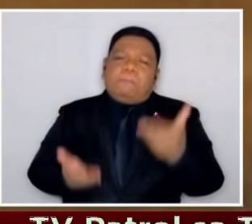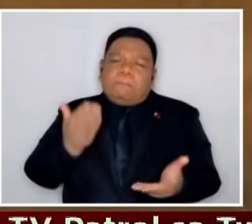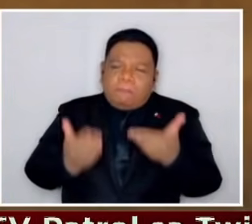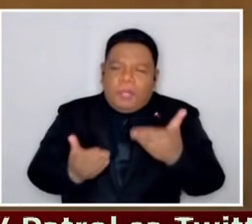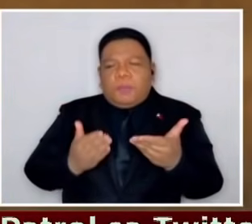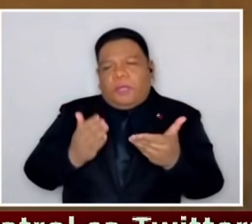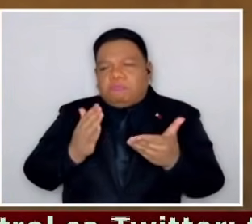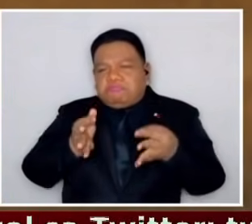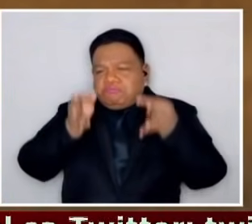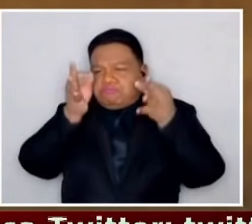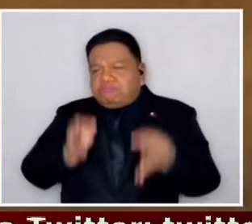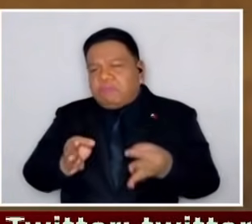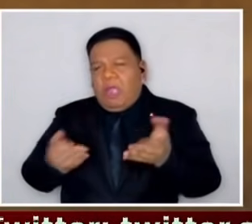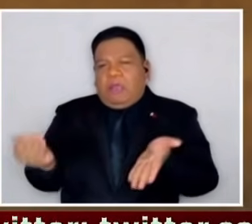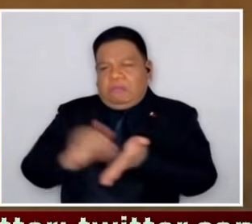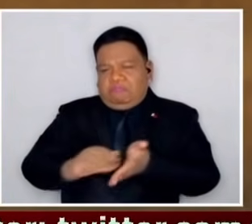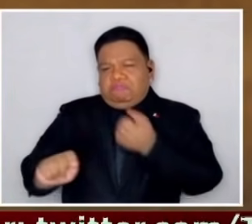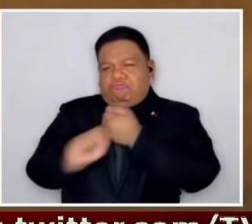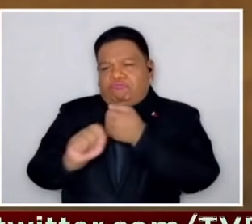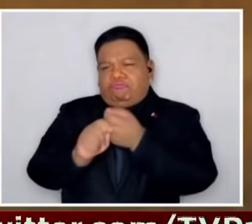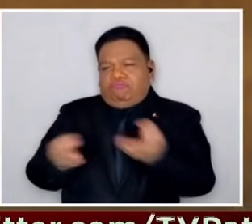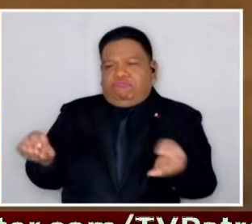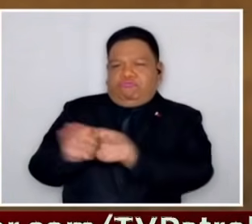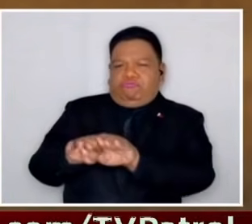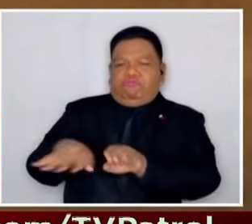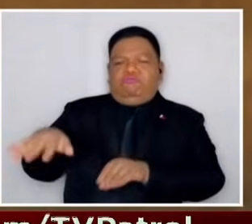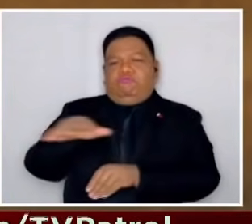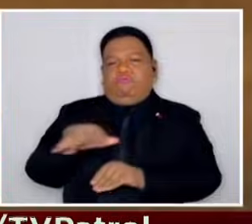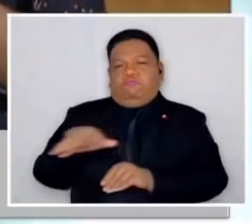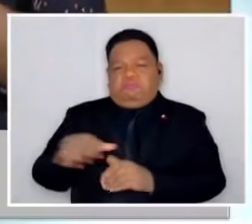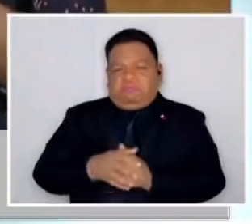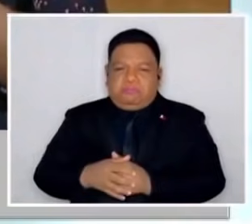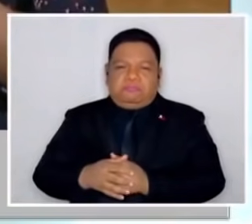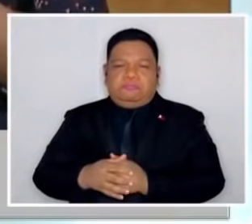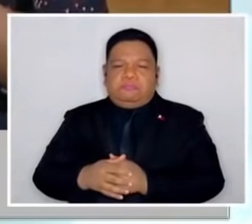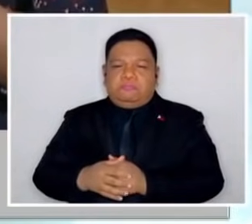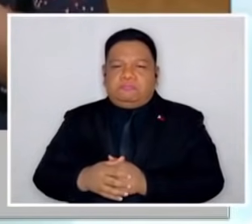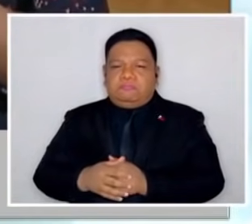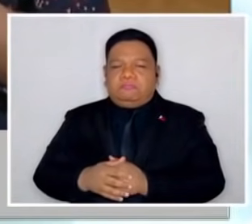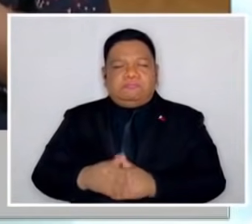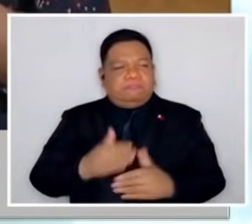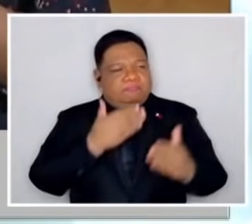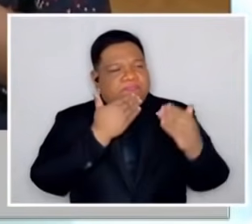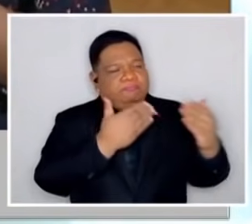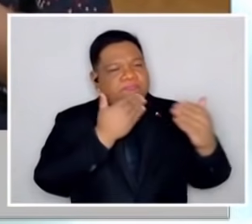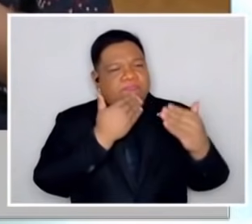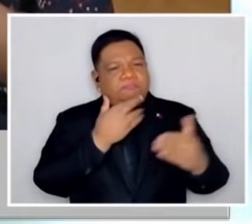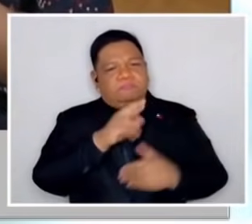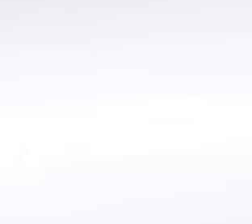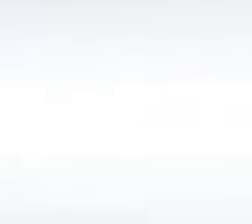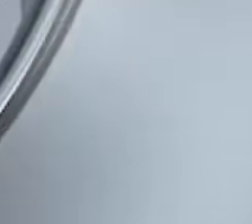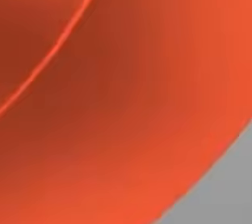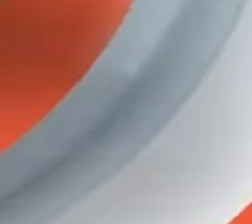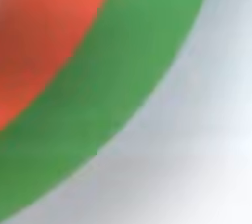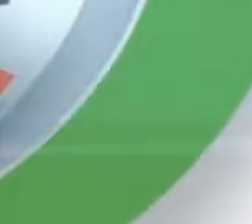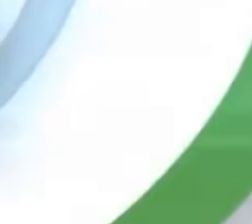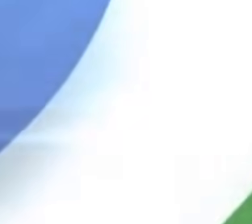muna nila uli ang Dolomite Beach. Bernadette. Maraming salamat, Raya Kapulong.